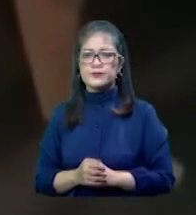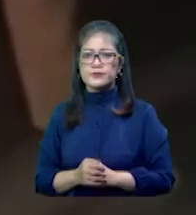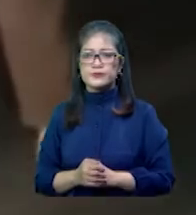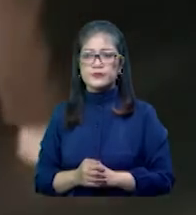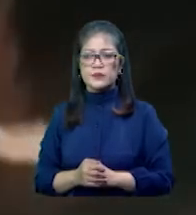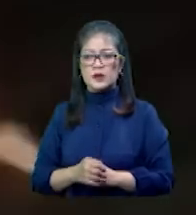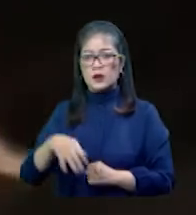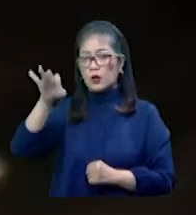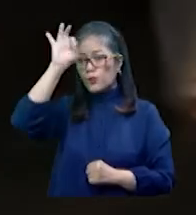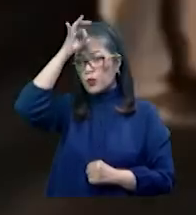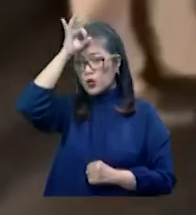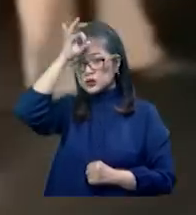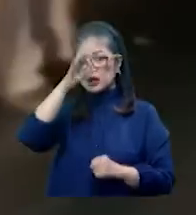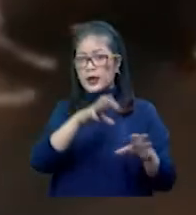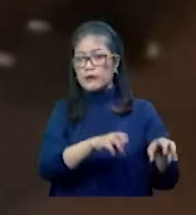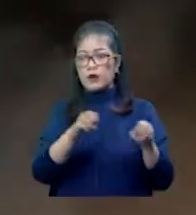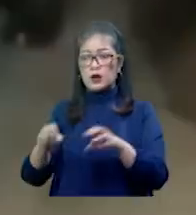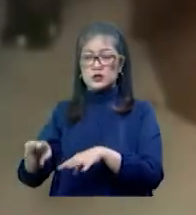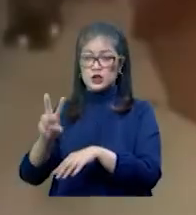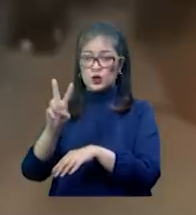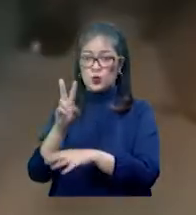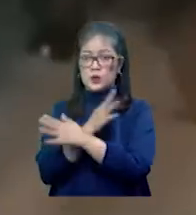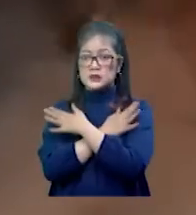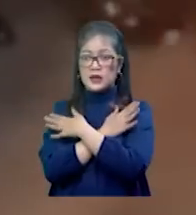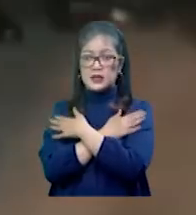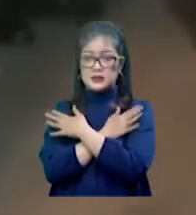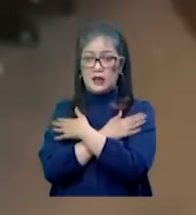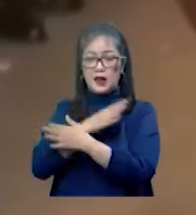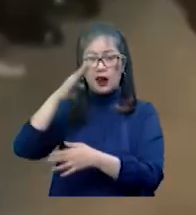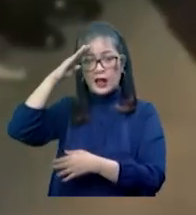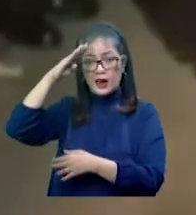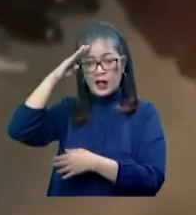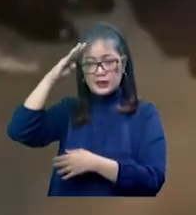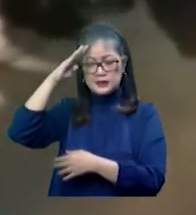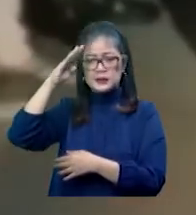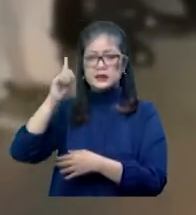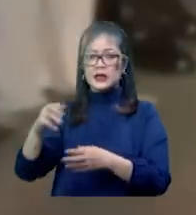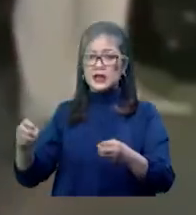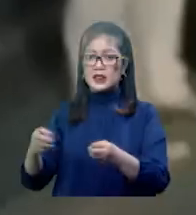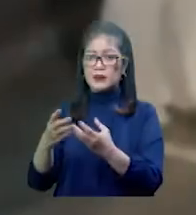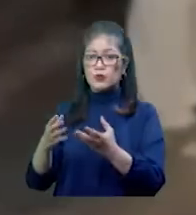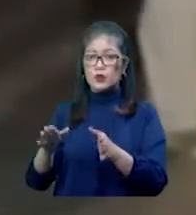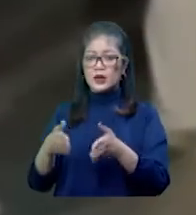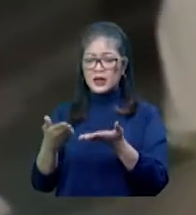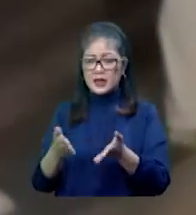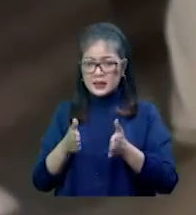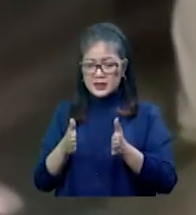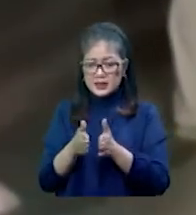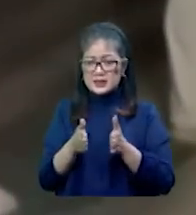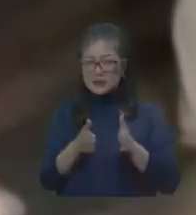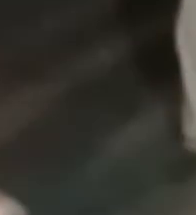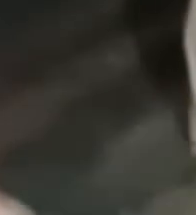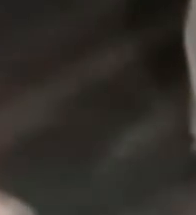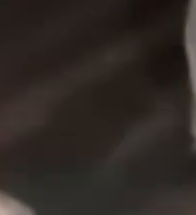Polisi mengevakuasi jasad dua pemuda, Abdul Aziz Kamarudin dan Muhammad Adriansyah, yang ditemukan di pinggir jalan Metro Tanjung Bunga, Kota